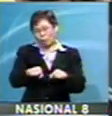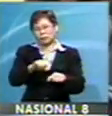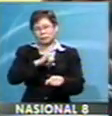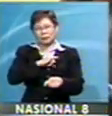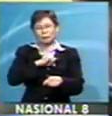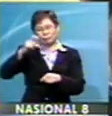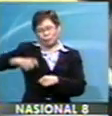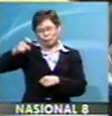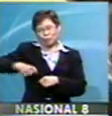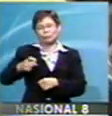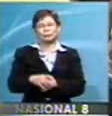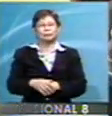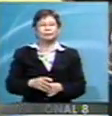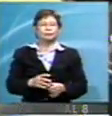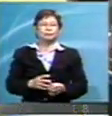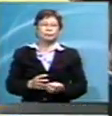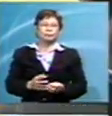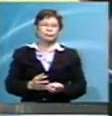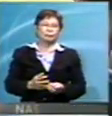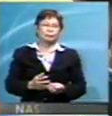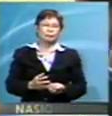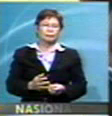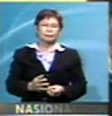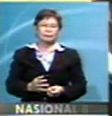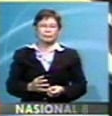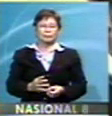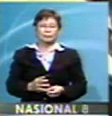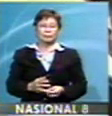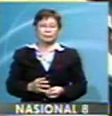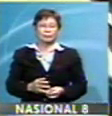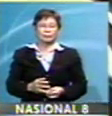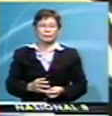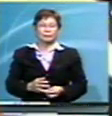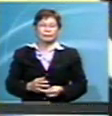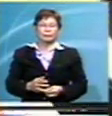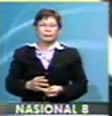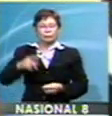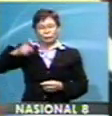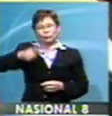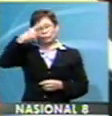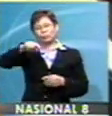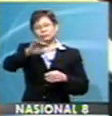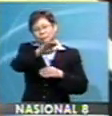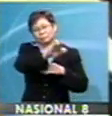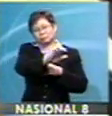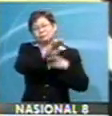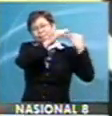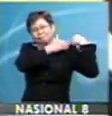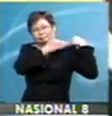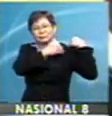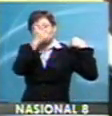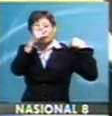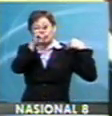saya memerlukanlah untuk apa yang kita harapkanah bahagian pertahanan